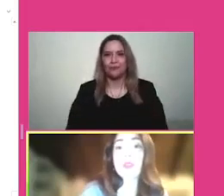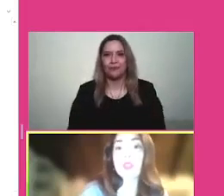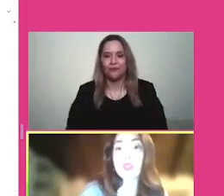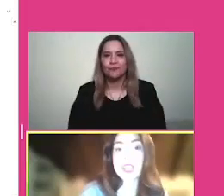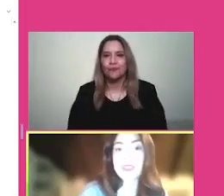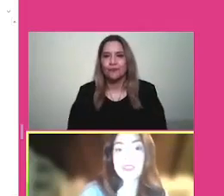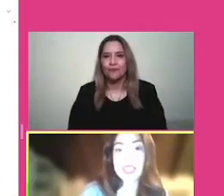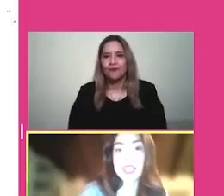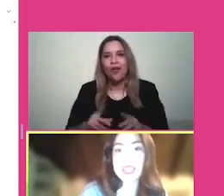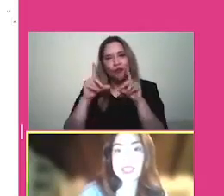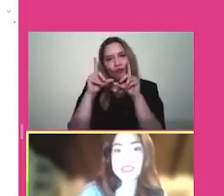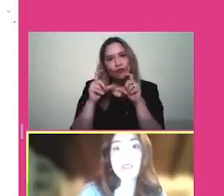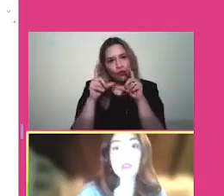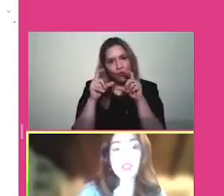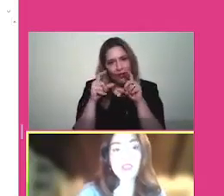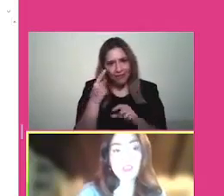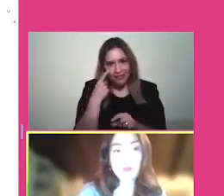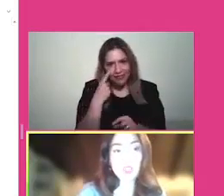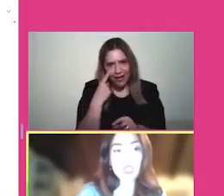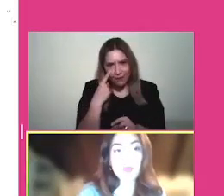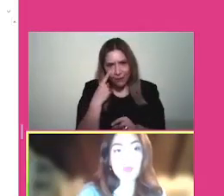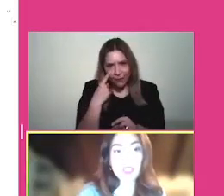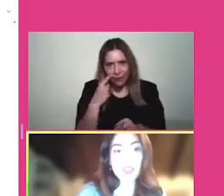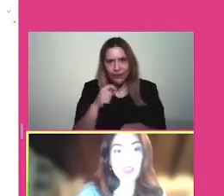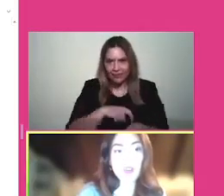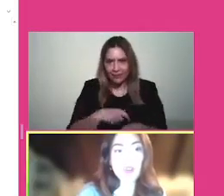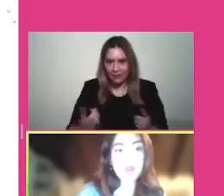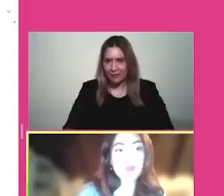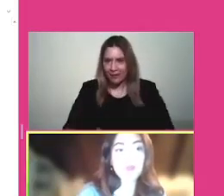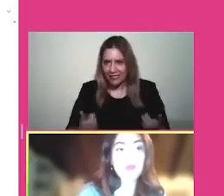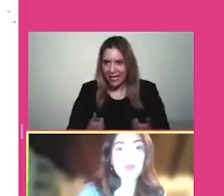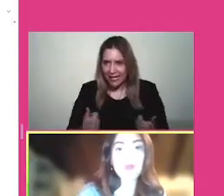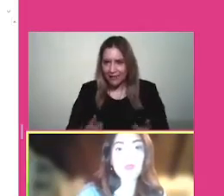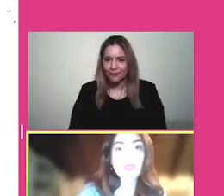Βλέπουμε φωτογραφίες από την εφαρμογή των παιχνιδιών.